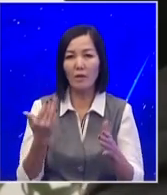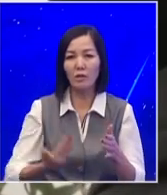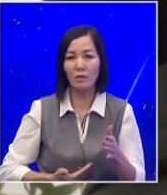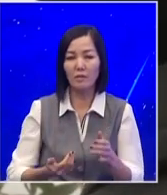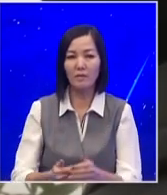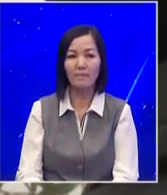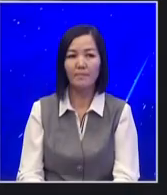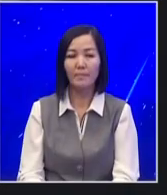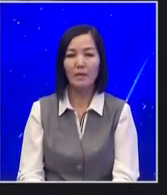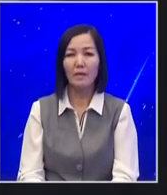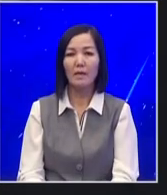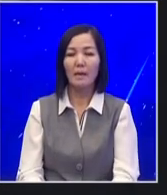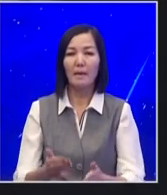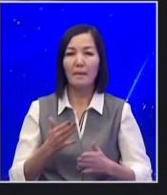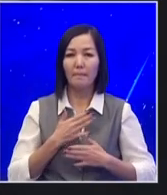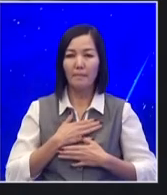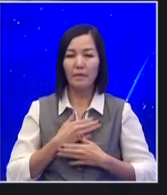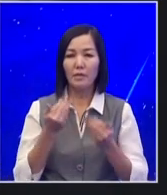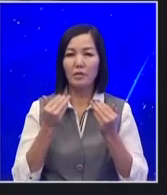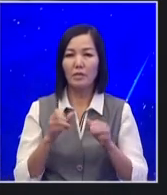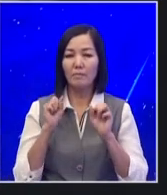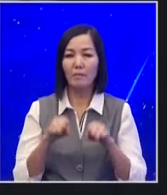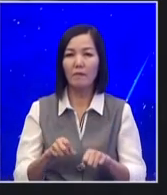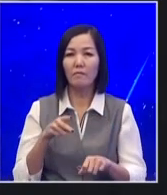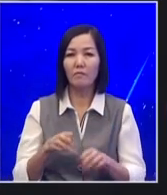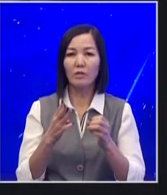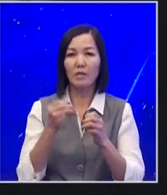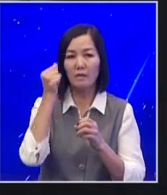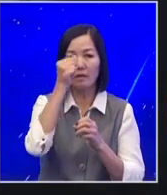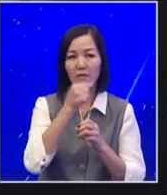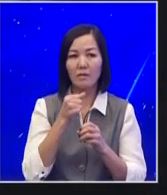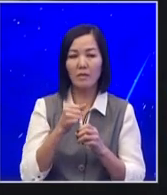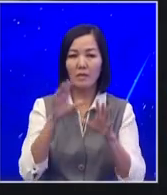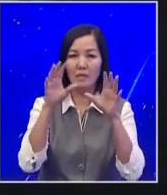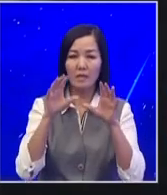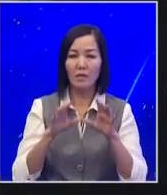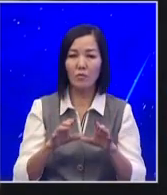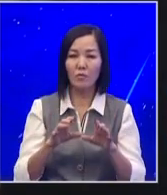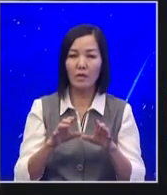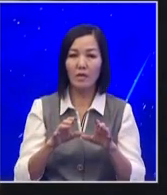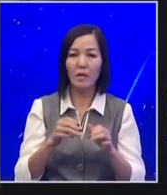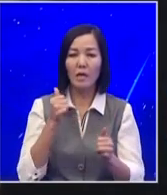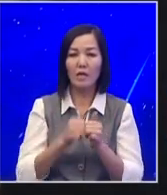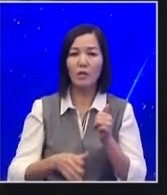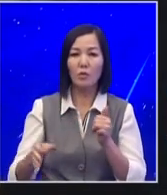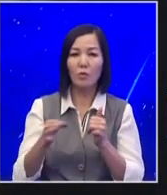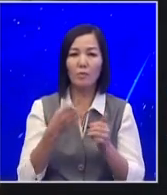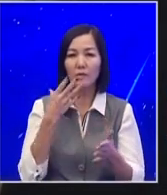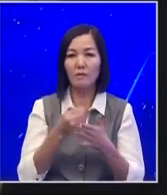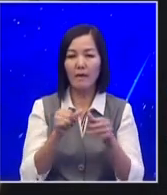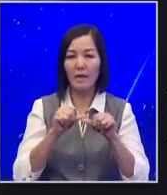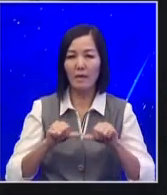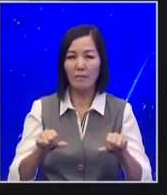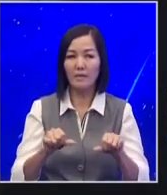Мы занимаемся мониторингом соблюдения прав человека с 2003 года на законных основаниях. В каждой области имеется своя